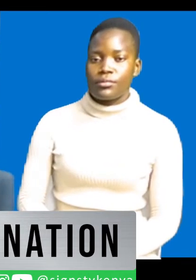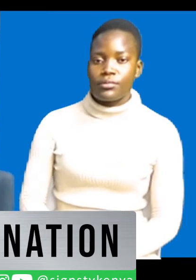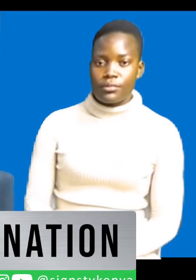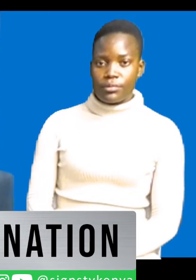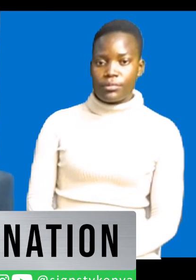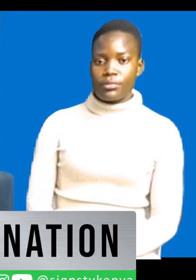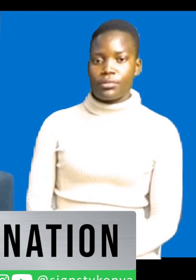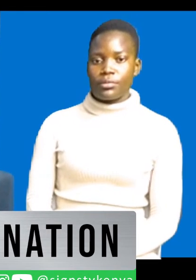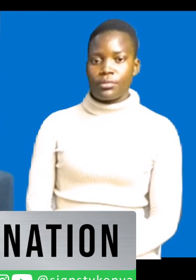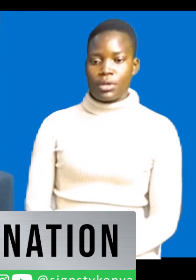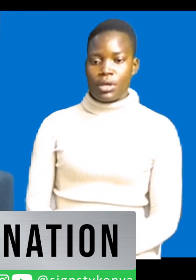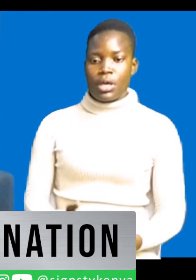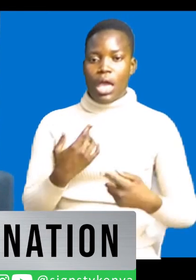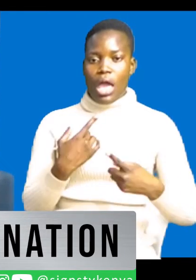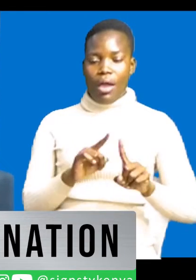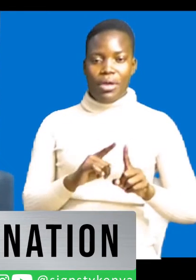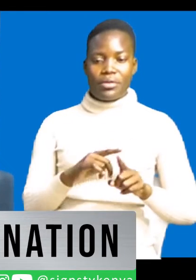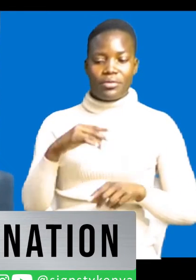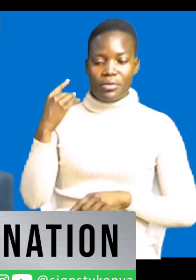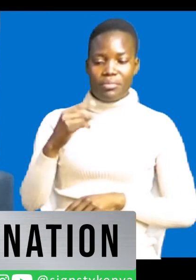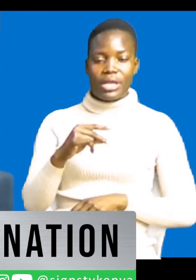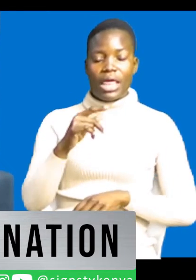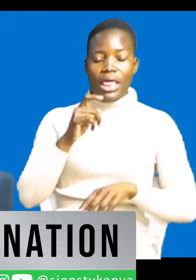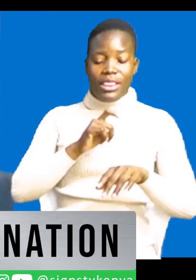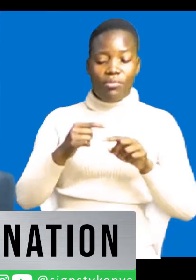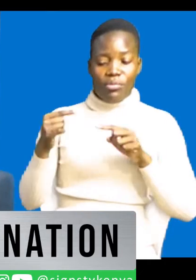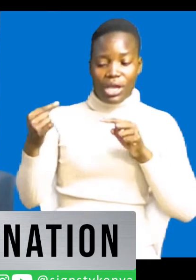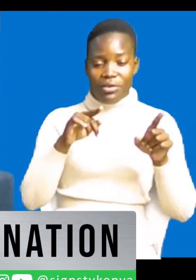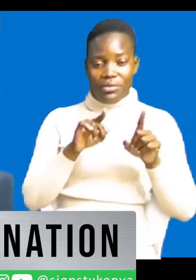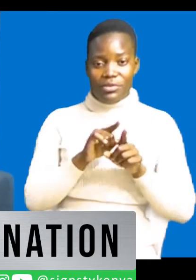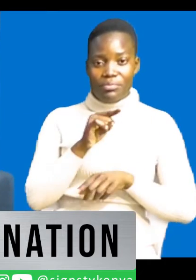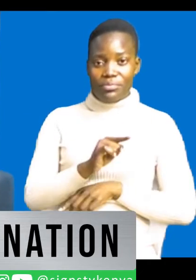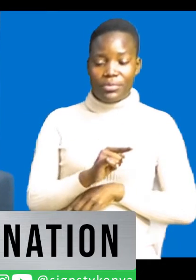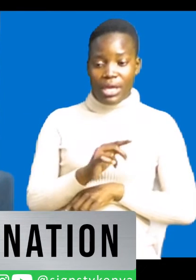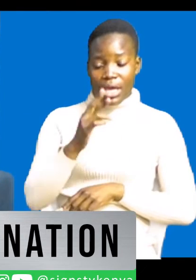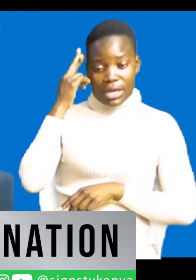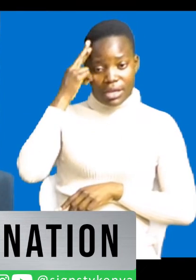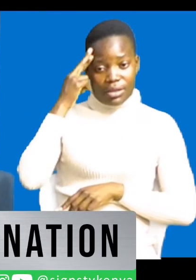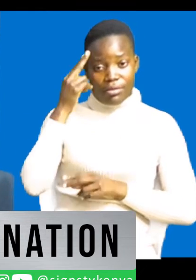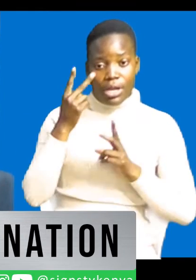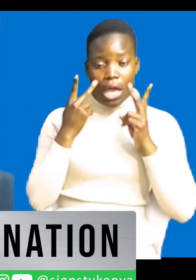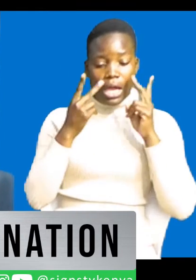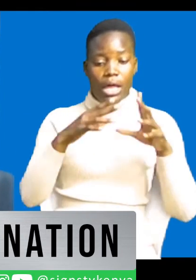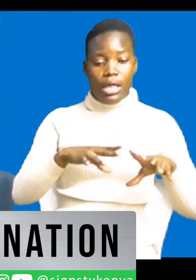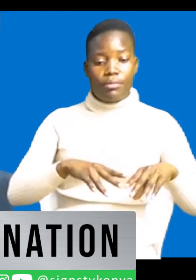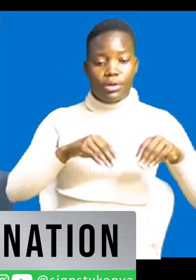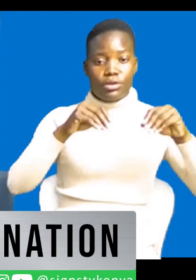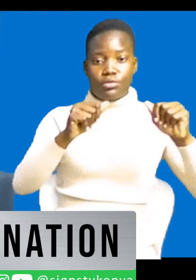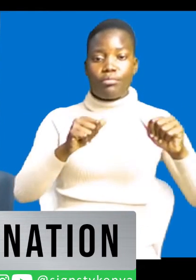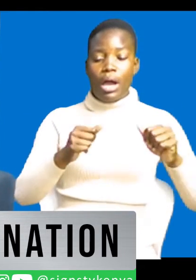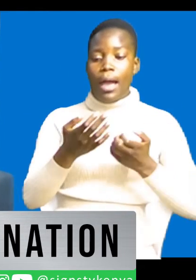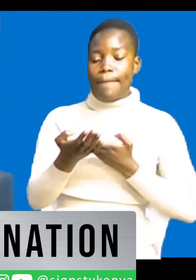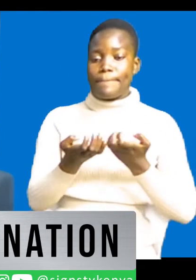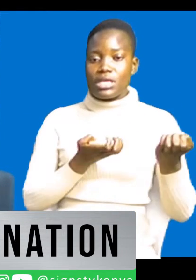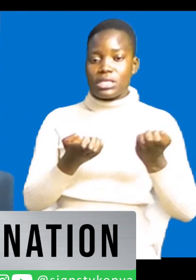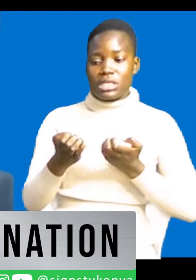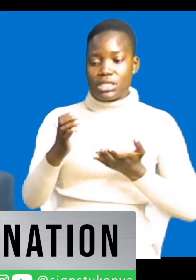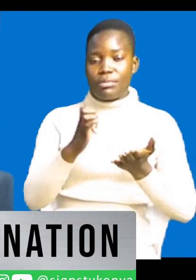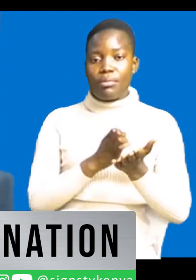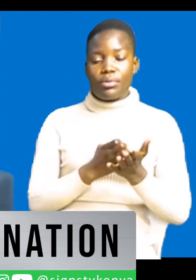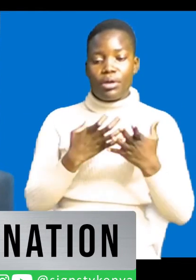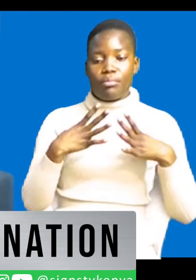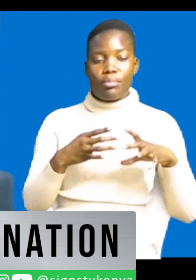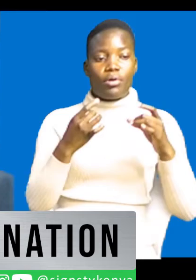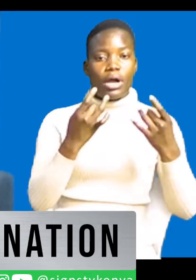somebody will beat us when we argue like that. Reason Ebu look at Mtumba business employ watu wangapi. Now that